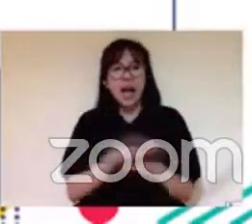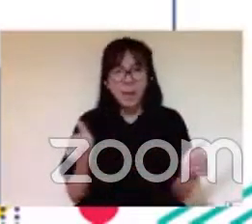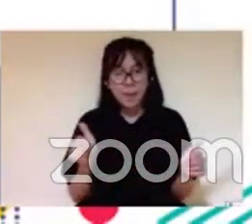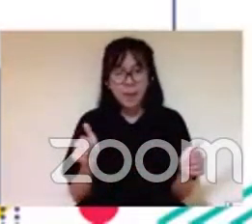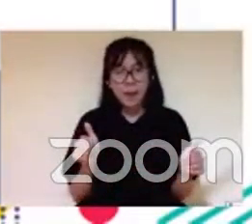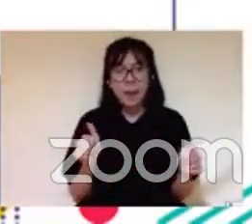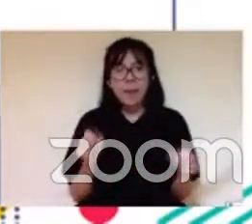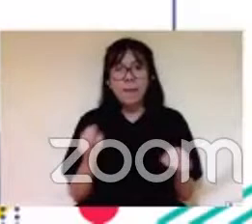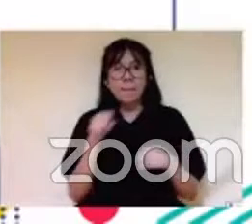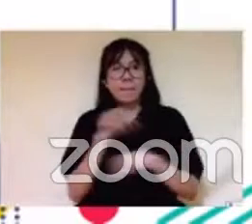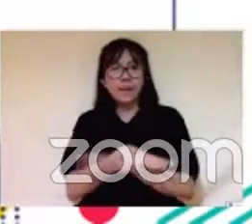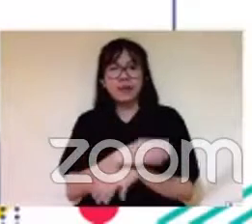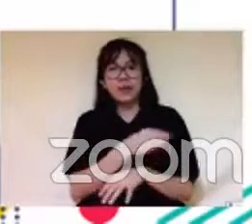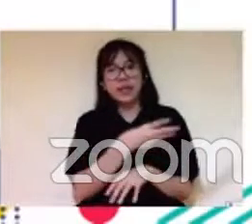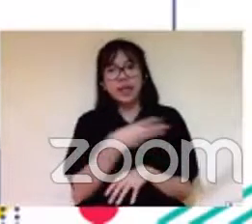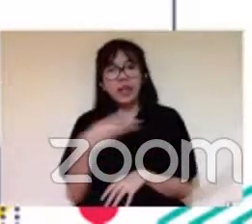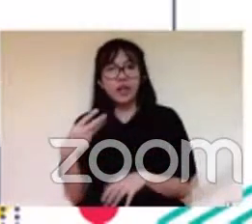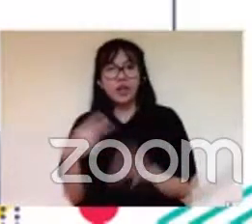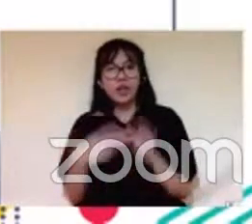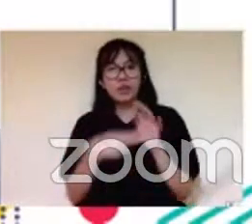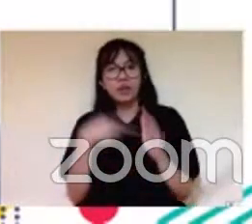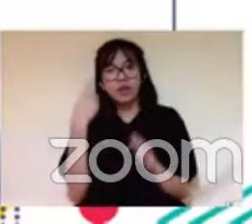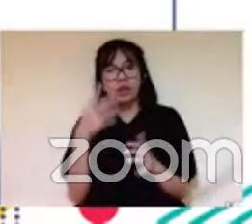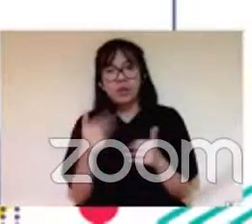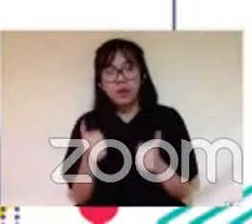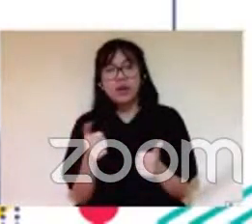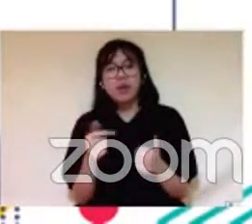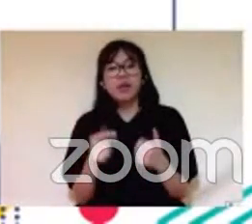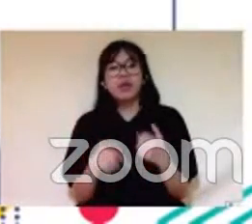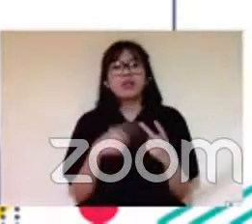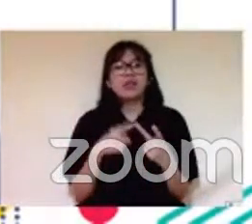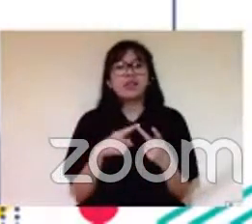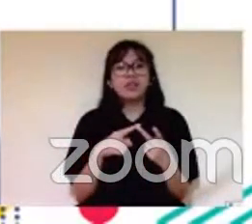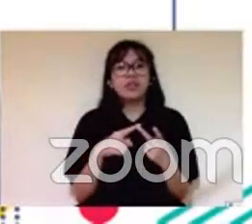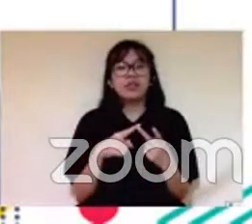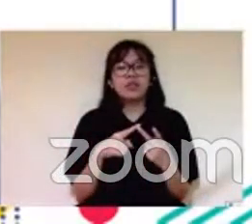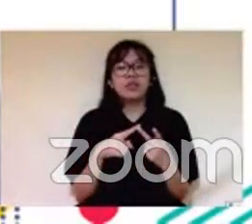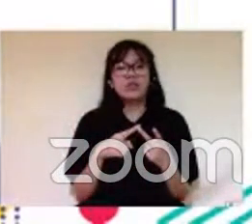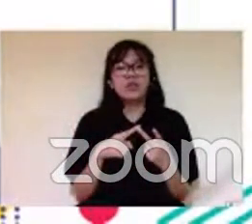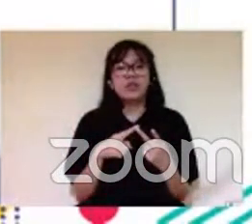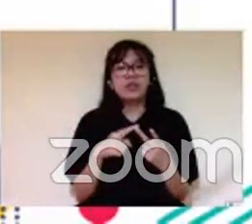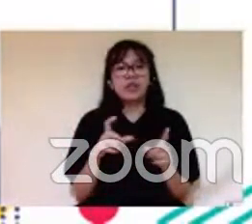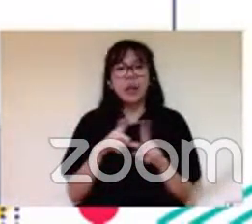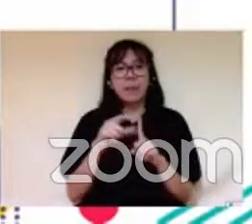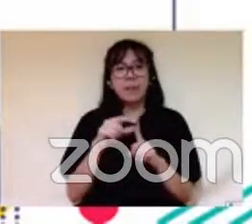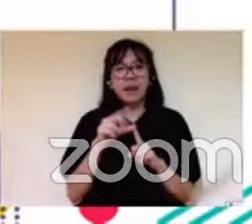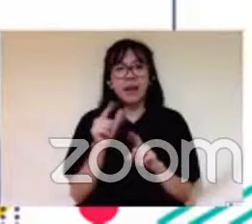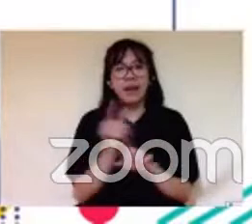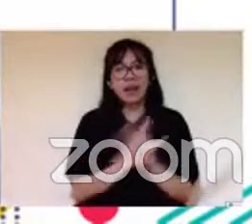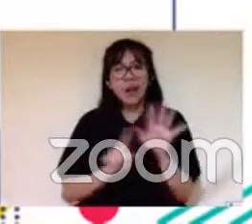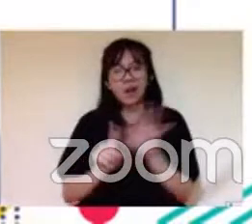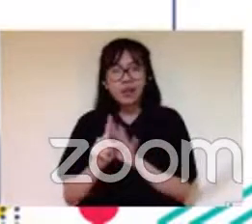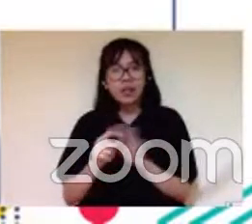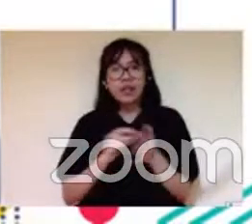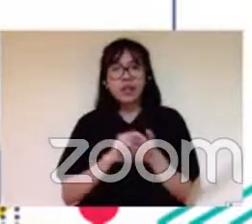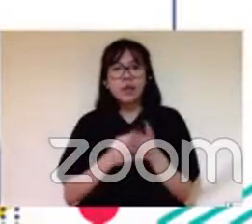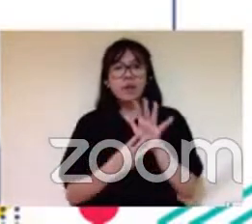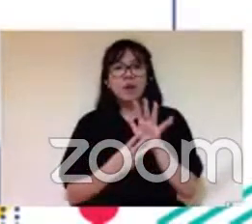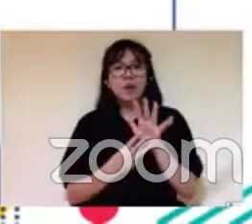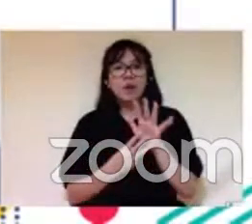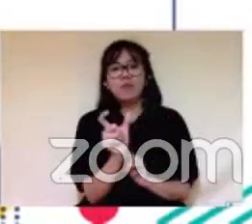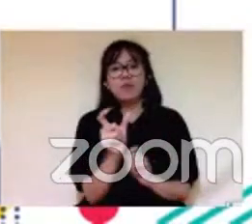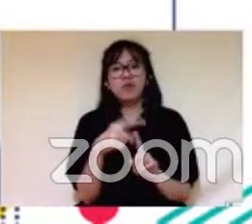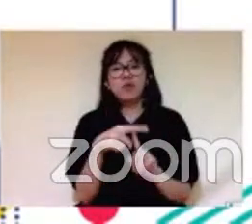ekonomi nasional. Juga sudah ada wakil rakyat kita, Mbak Mutia Hafiz, yang lagi-lagi akan selalu setia